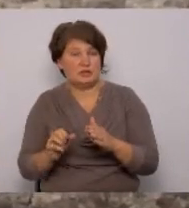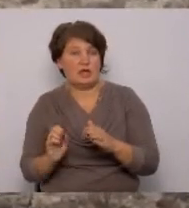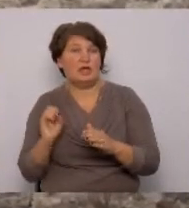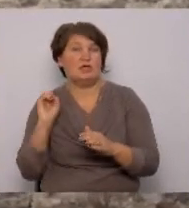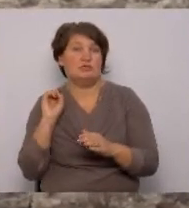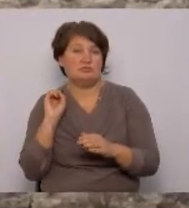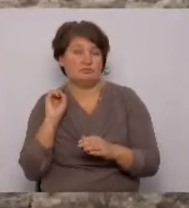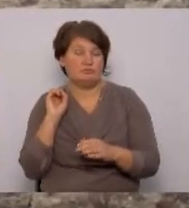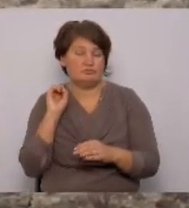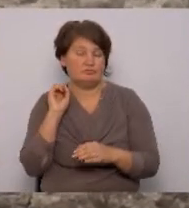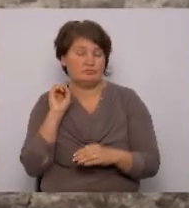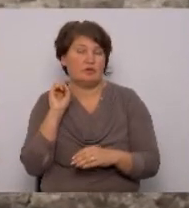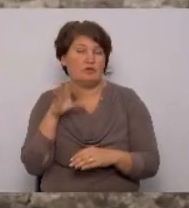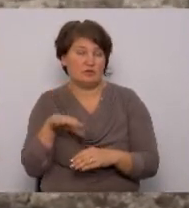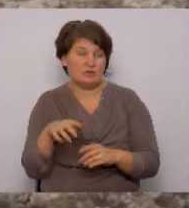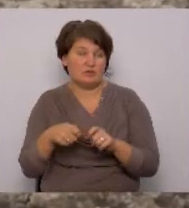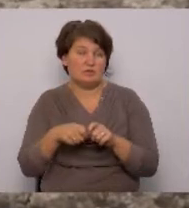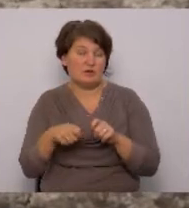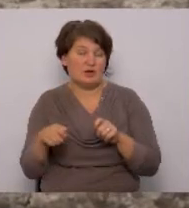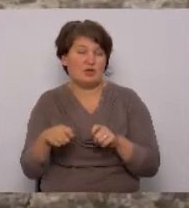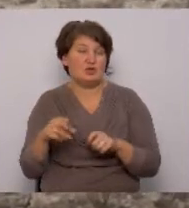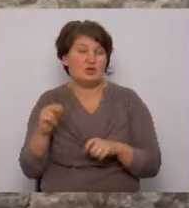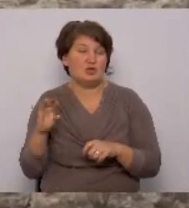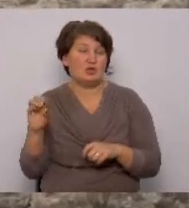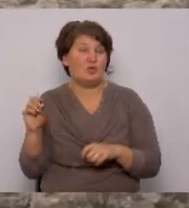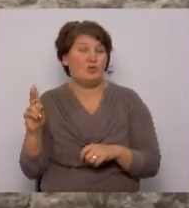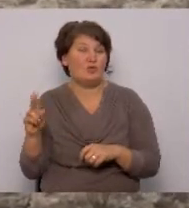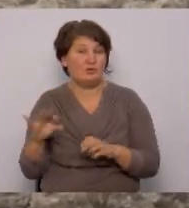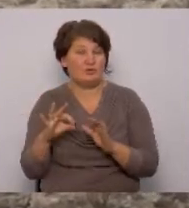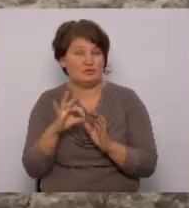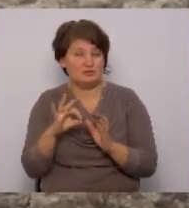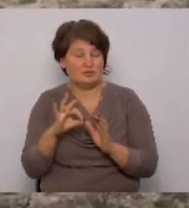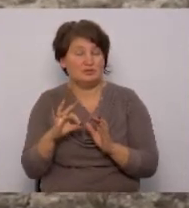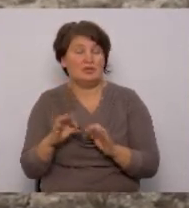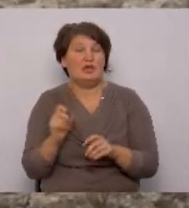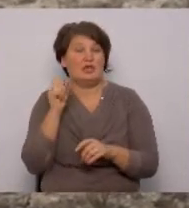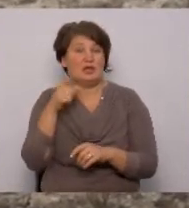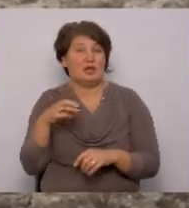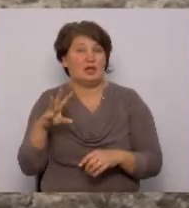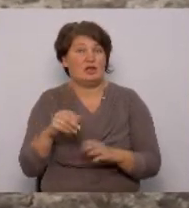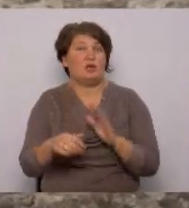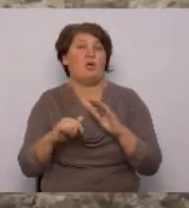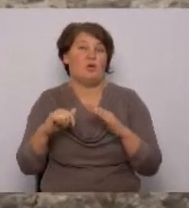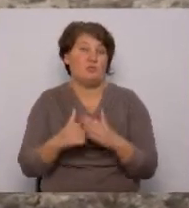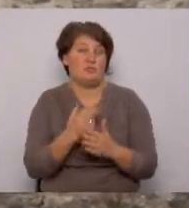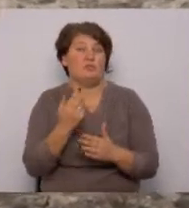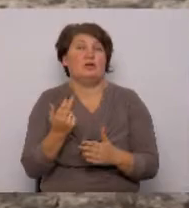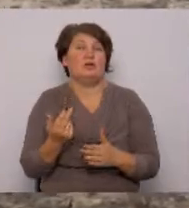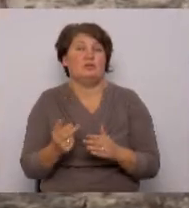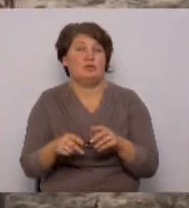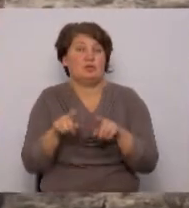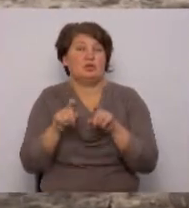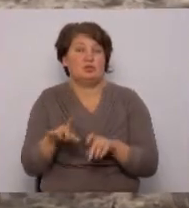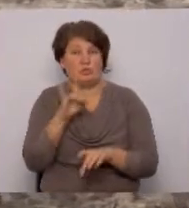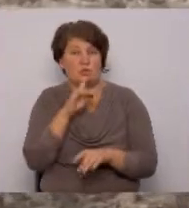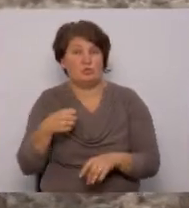в вогонь по команді. Він знімає чеку гранати, гранату кидають і опять присідають, щоб не було